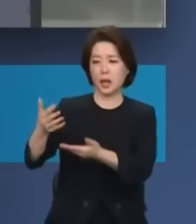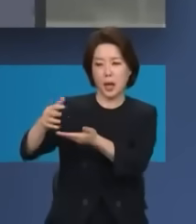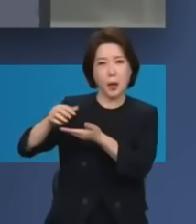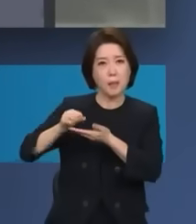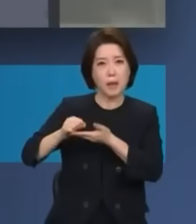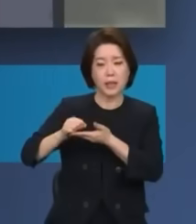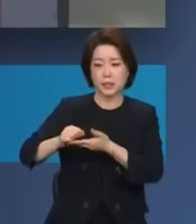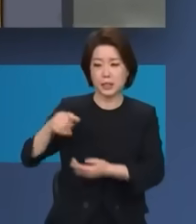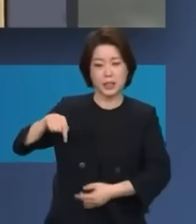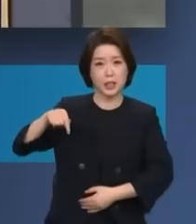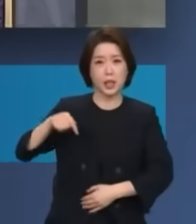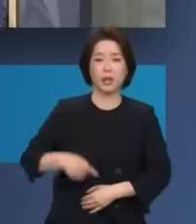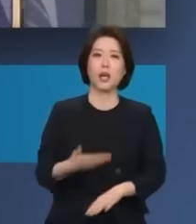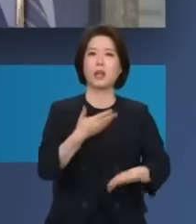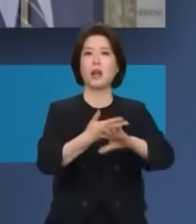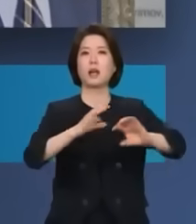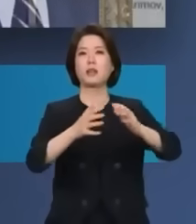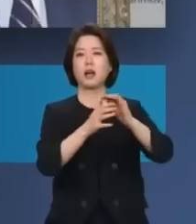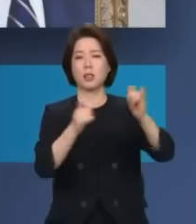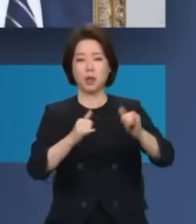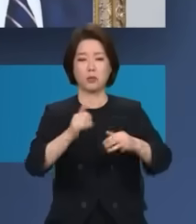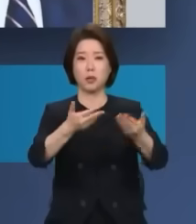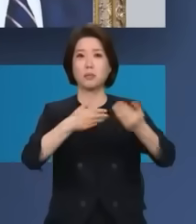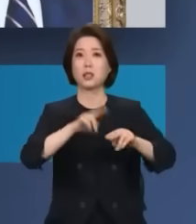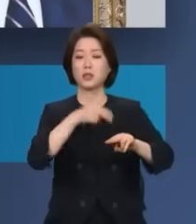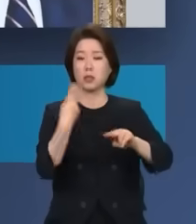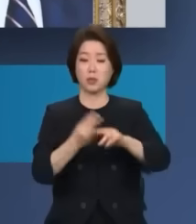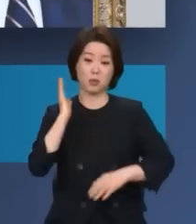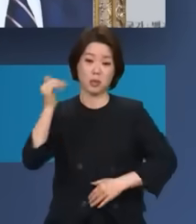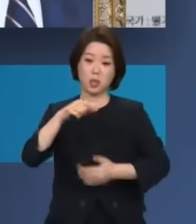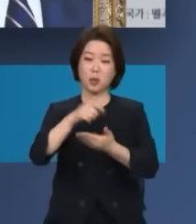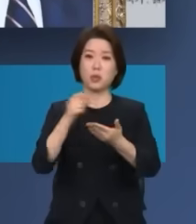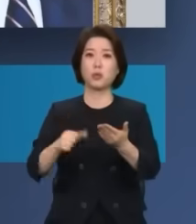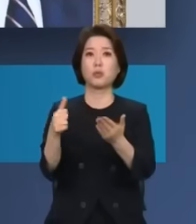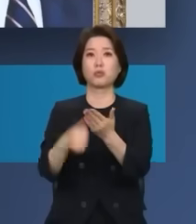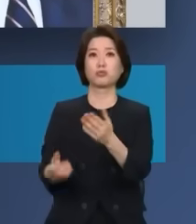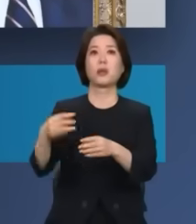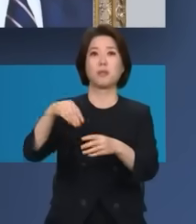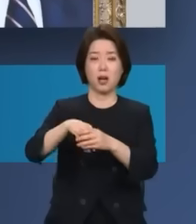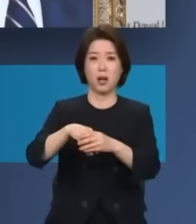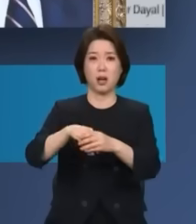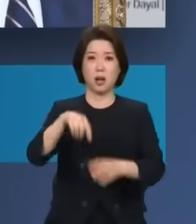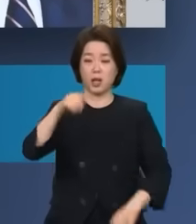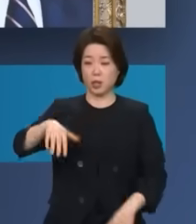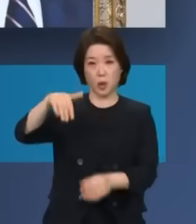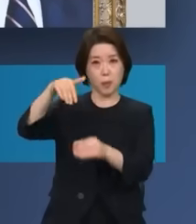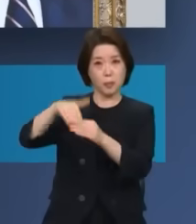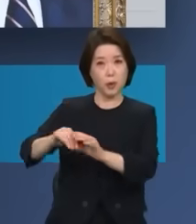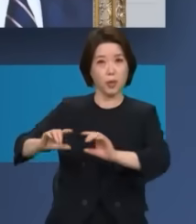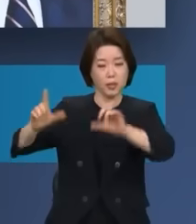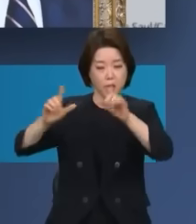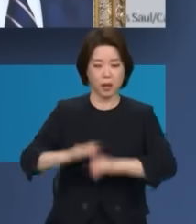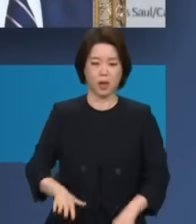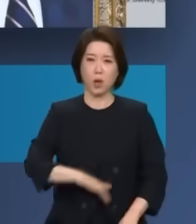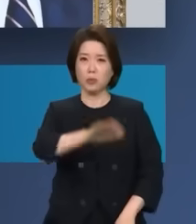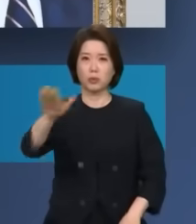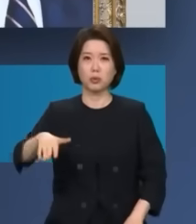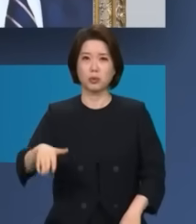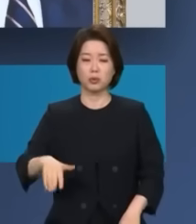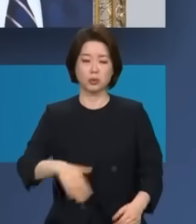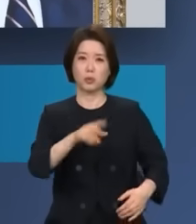받은 선물이라며 대통령 기록물이라고 주장했습니다. 특히 표결 당일에는 전원위원들에게도 이런 주장을